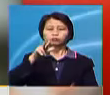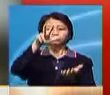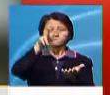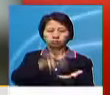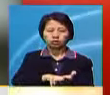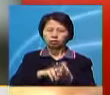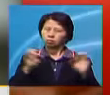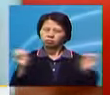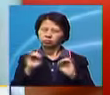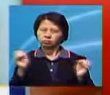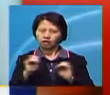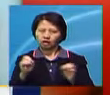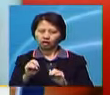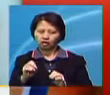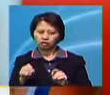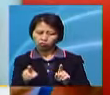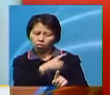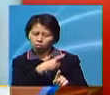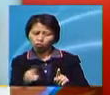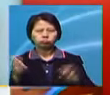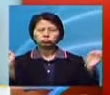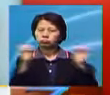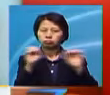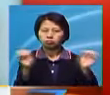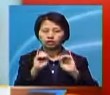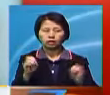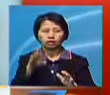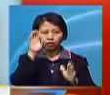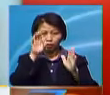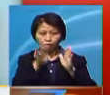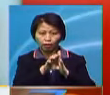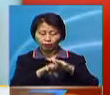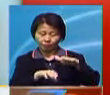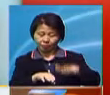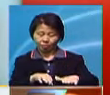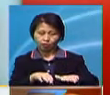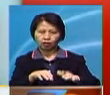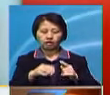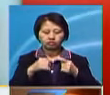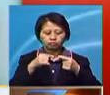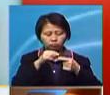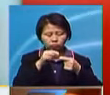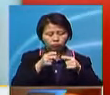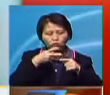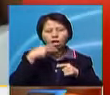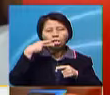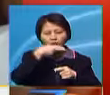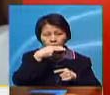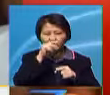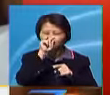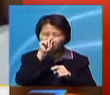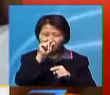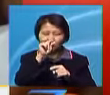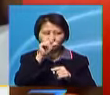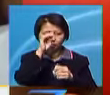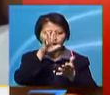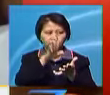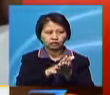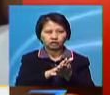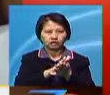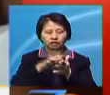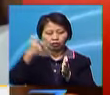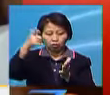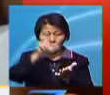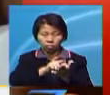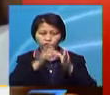mengesahkan tiada unsur buli dalam insiden itu. Gambar murid itu dengan hujung lidahnya terpotong sedikit yang dipercayai dimuat